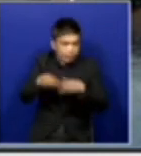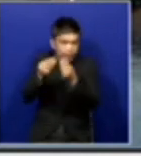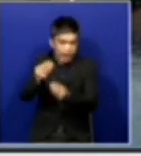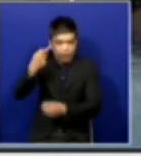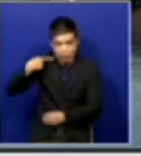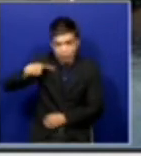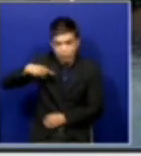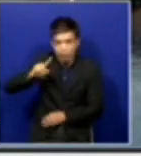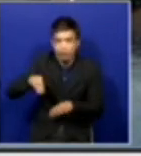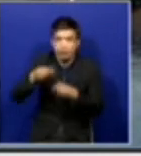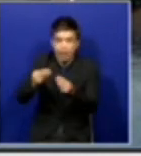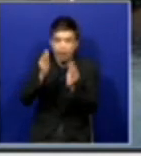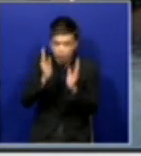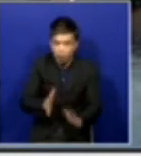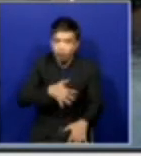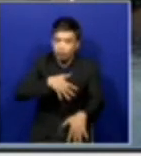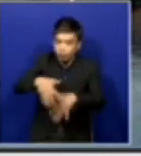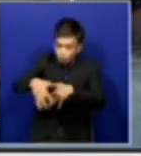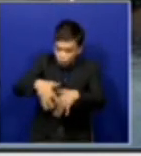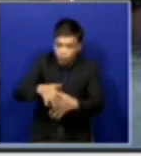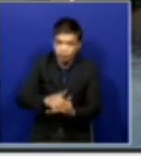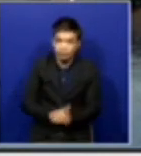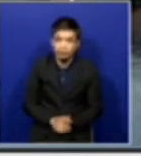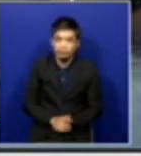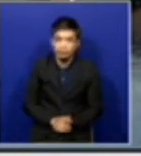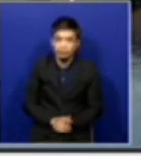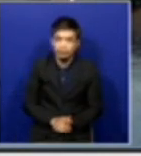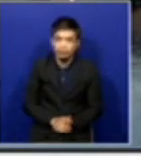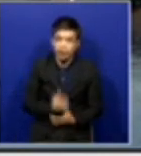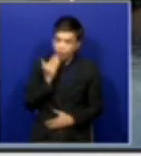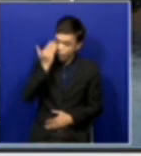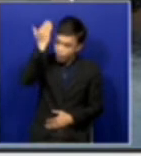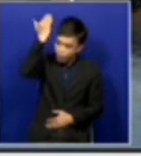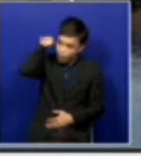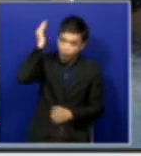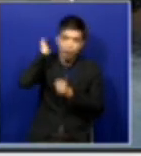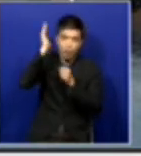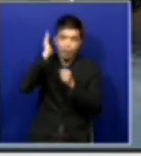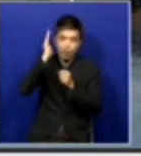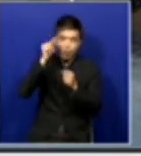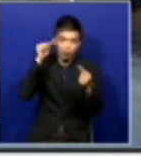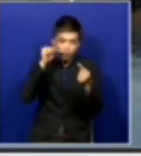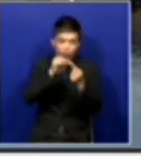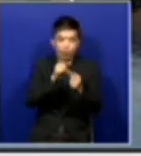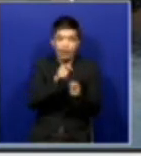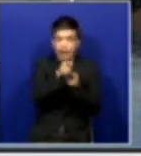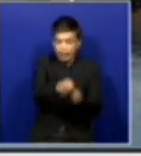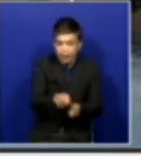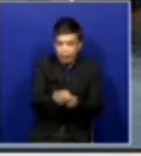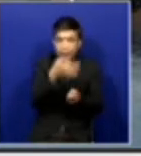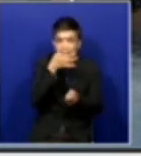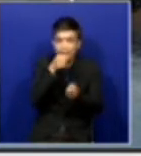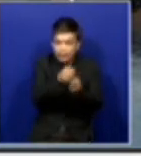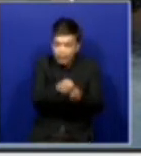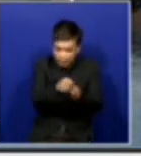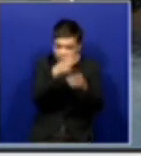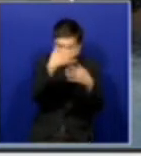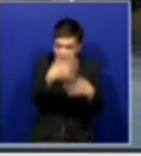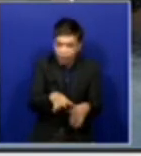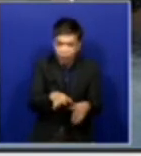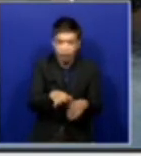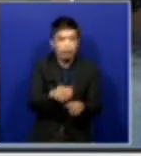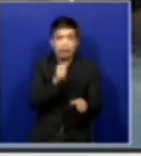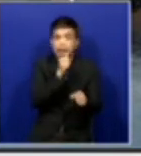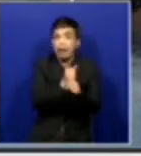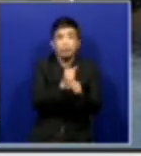กษตรผมก็บอกแล้วเสนอแล้วการอภิปรายคราวที่แล้วก็ไม่เห็นจะทำนี่ลงไปถึงชาวบ้าน